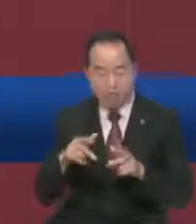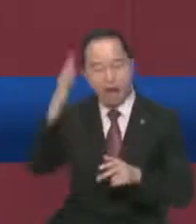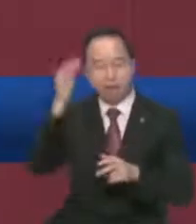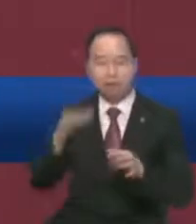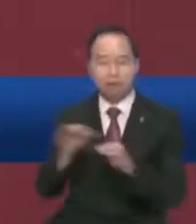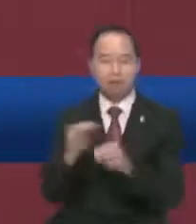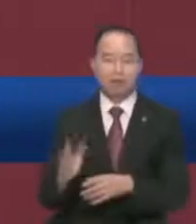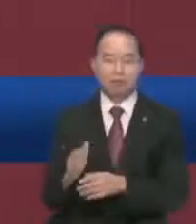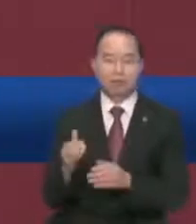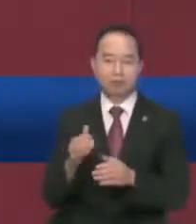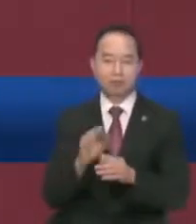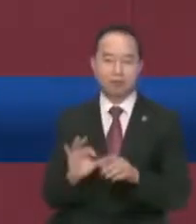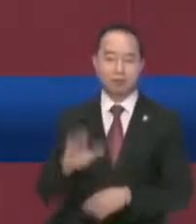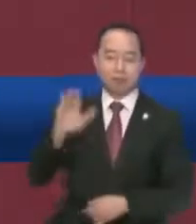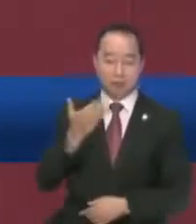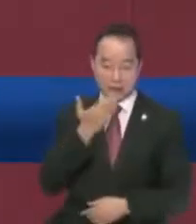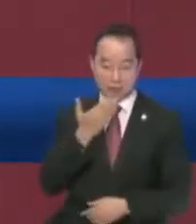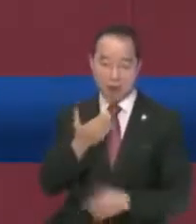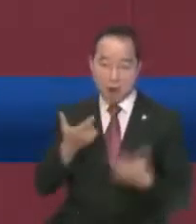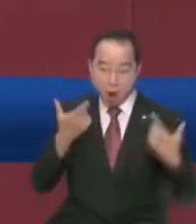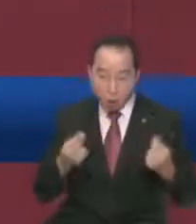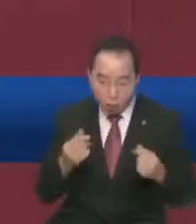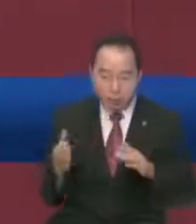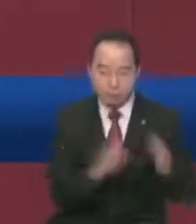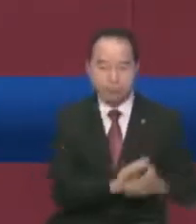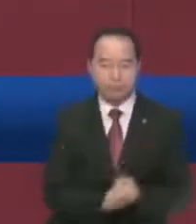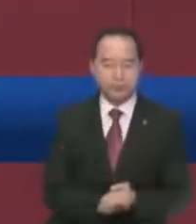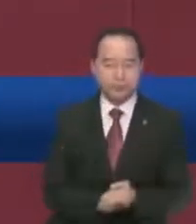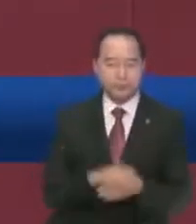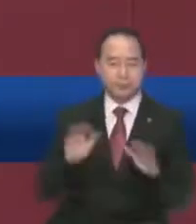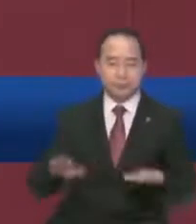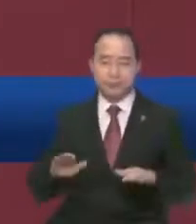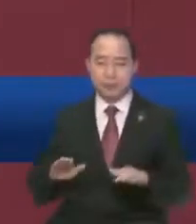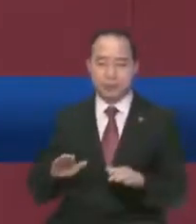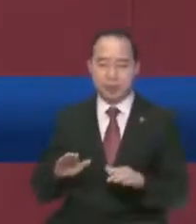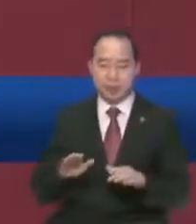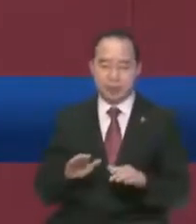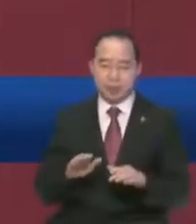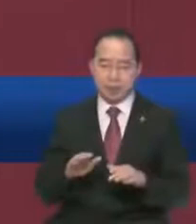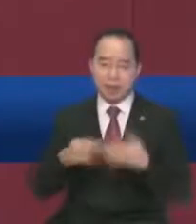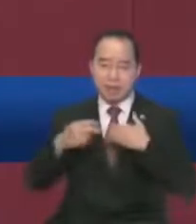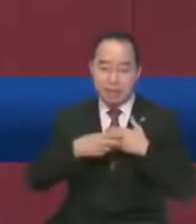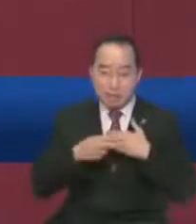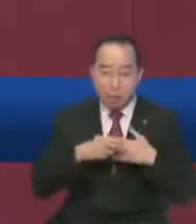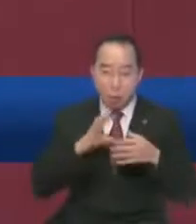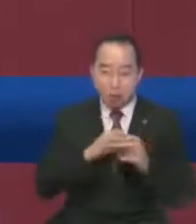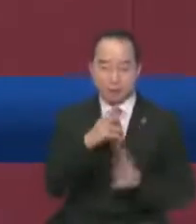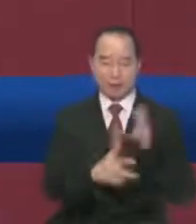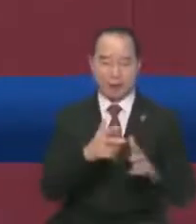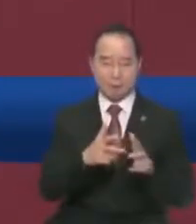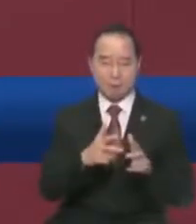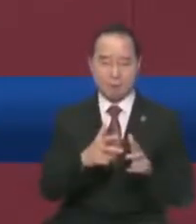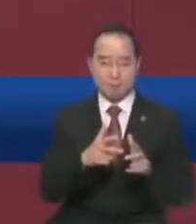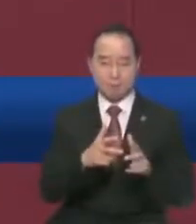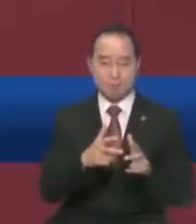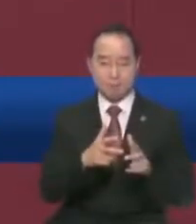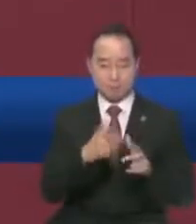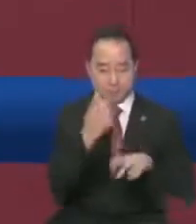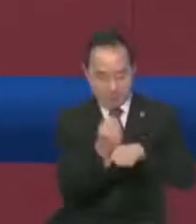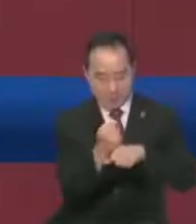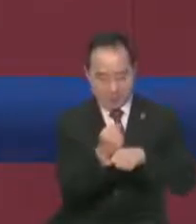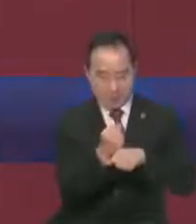이제 코로나 위기 속에 바이오 헬스 산업을 키우면 그것이 우리의 미래 경제에 크게 기여할 것이라고